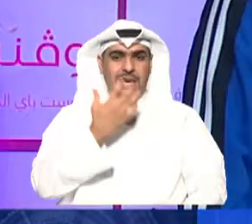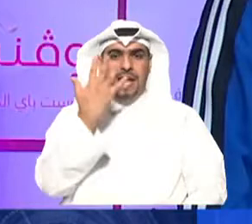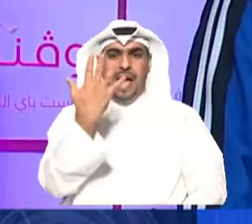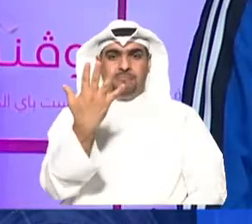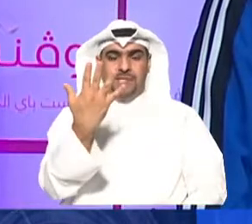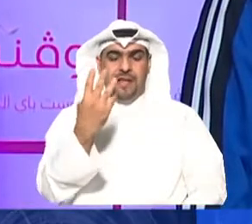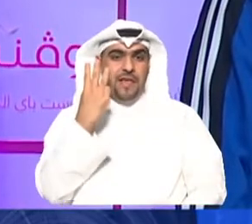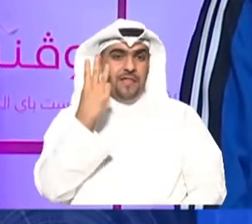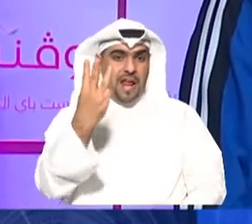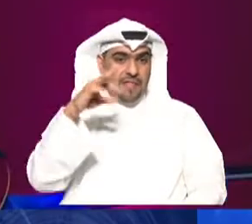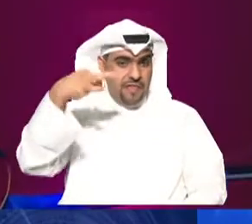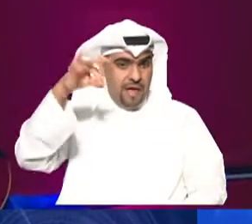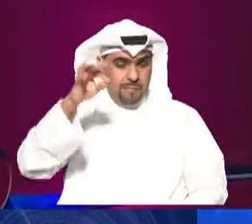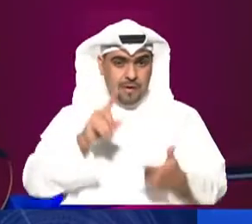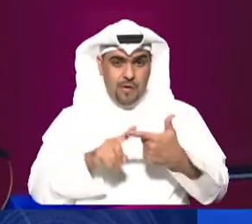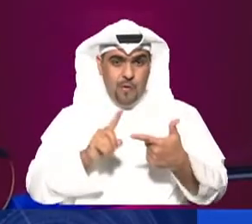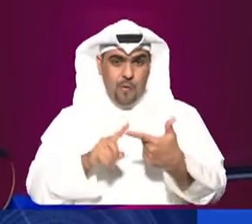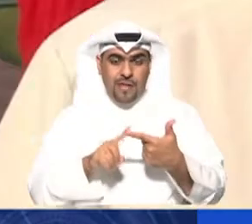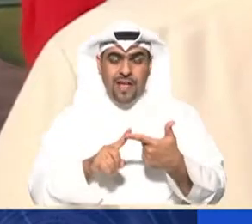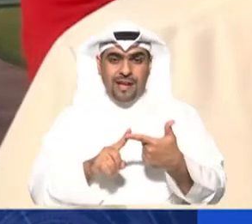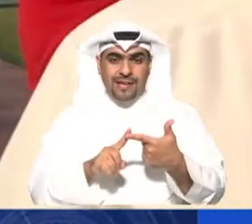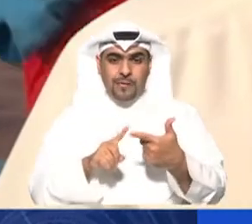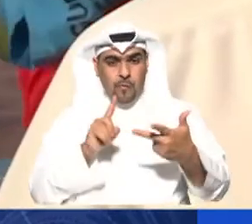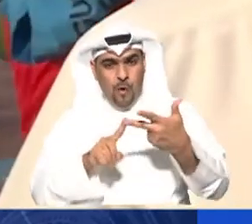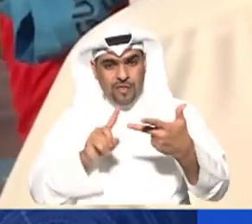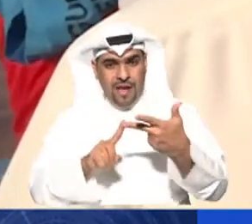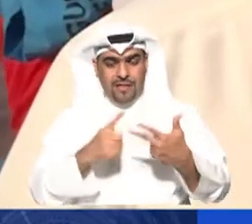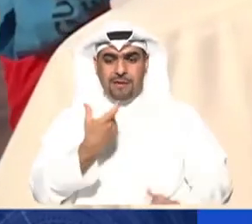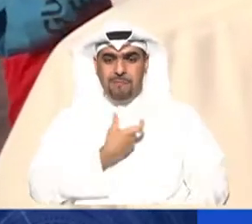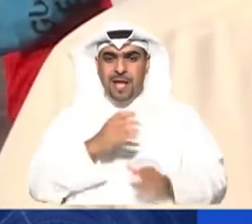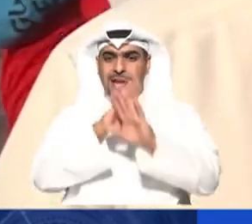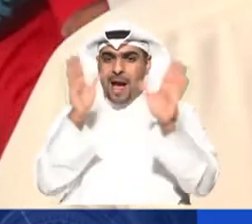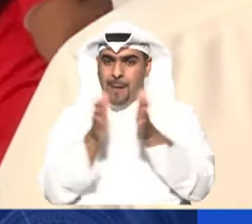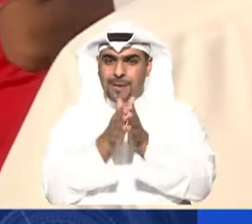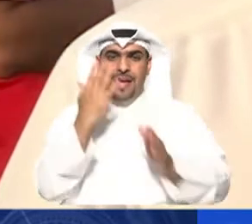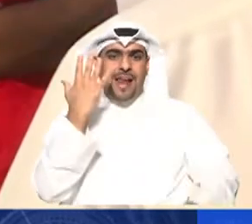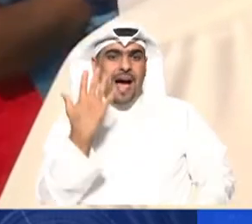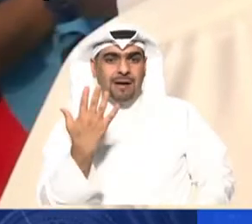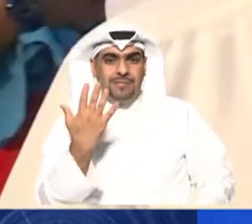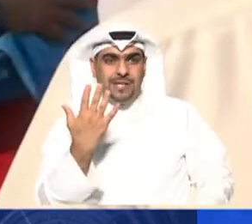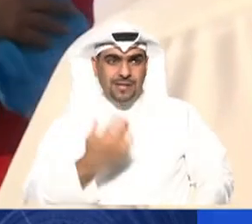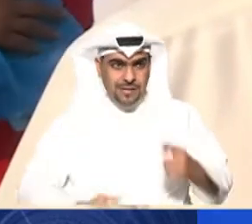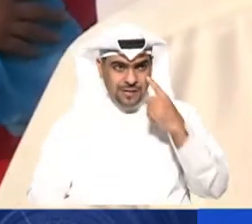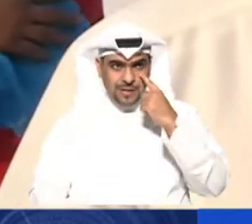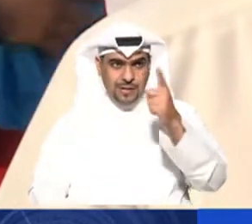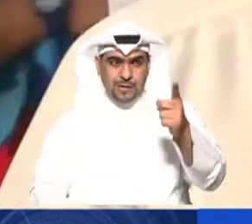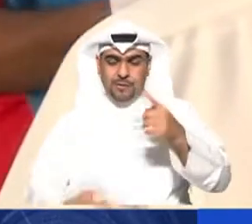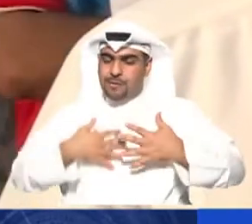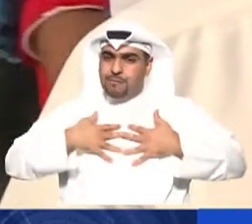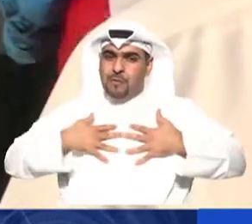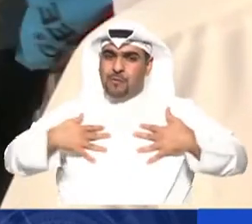3 ذهبيات وفضية وبرونزية. اليوم سعيدين جدا في أن الكويت أيضا تحقق الذهب،